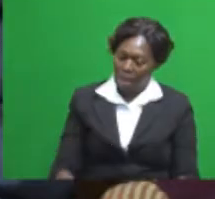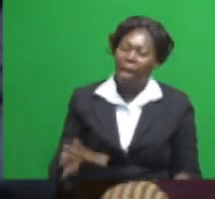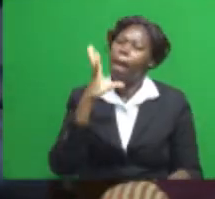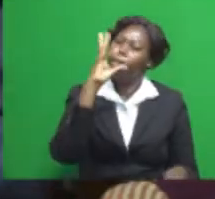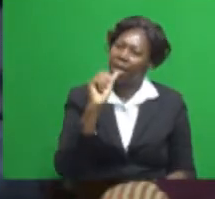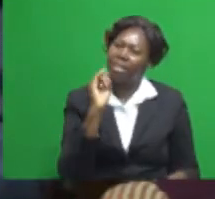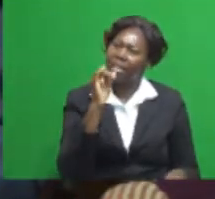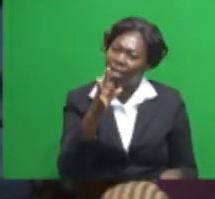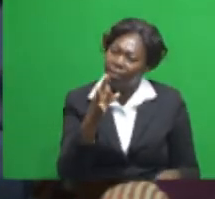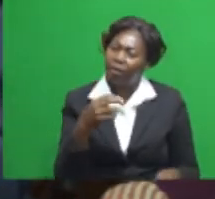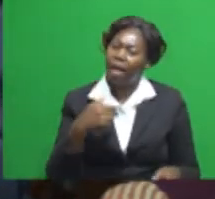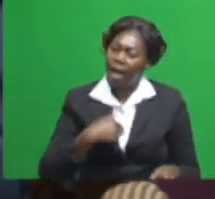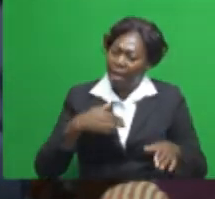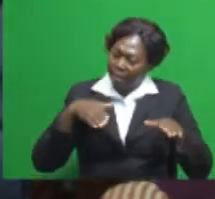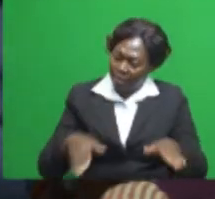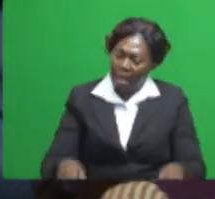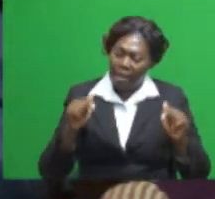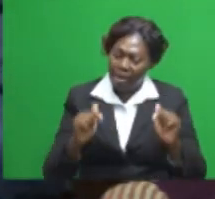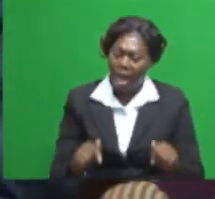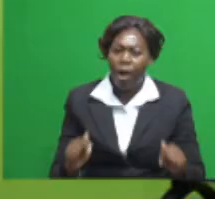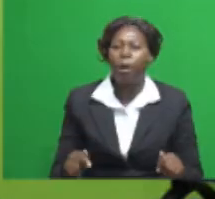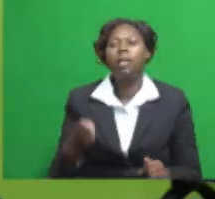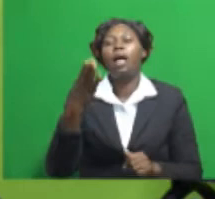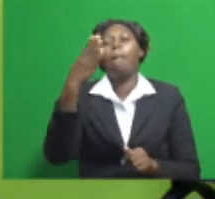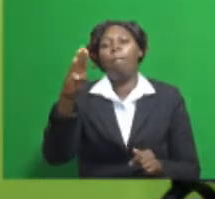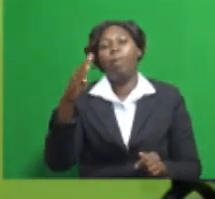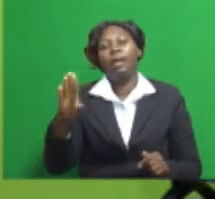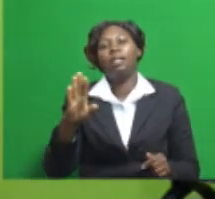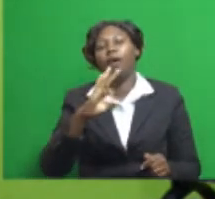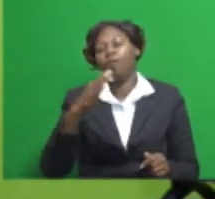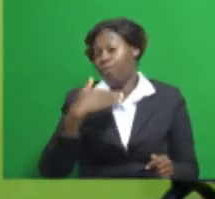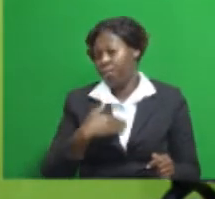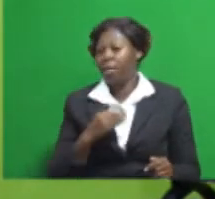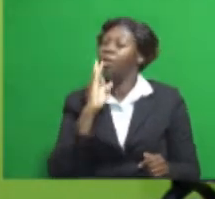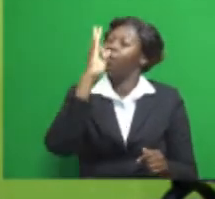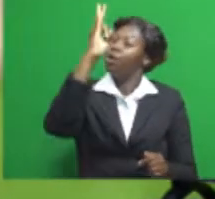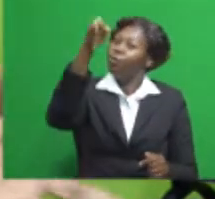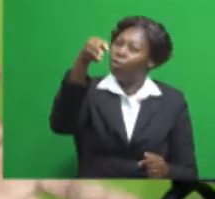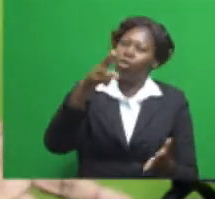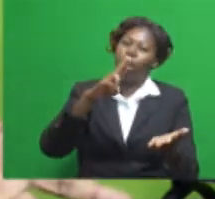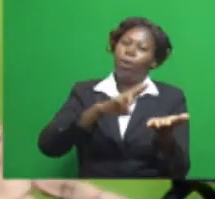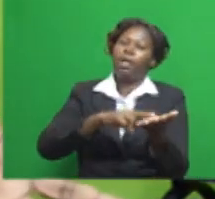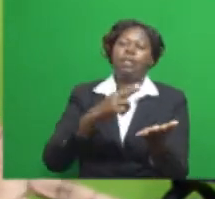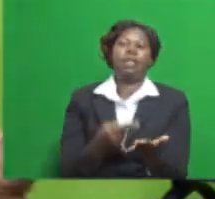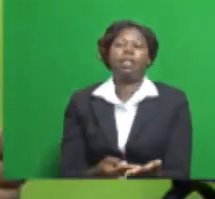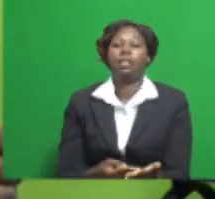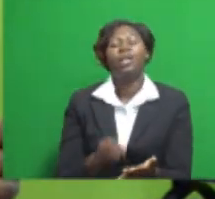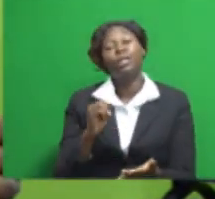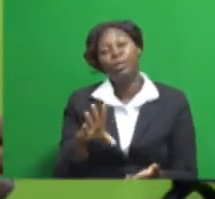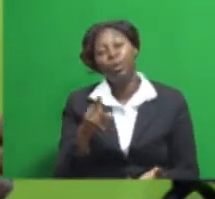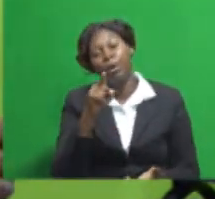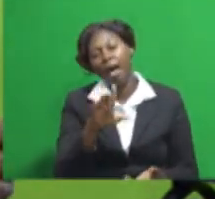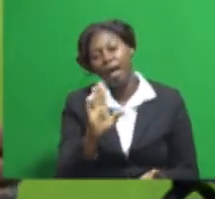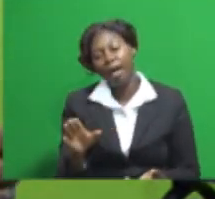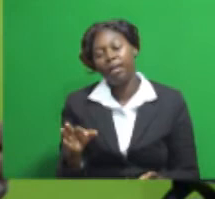resurrection mamanzwa kutenda kwacho saka vatende kune kwekutoti Mwari anomisa simba remoto kune